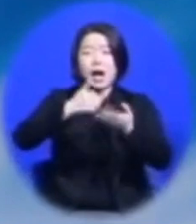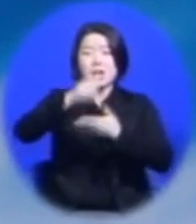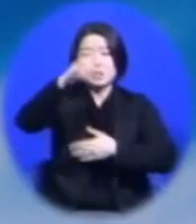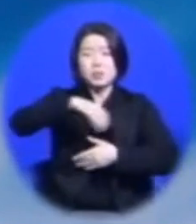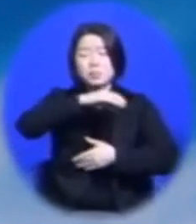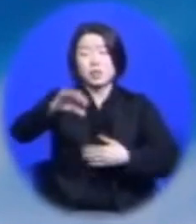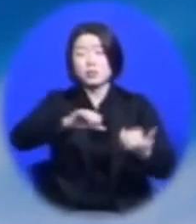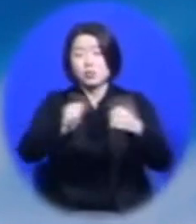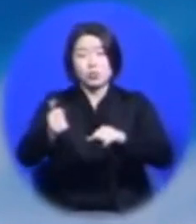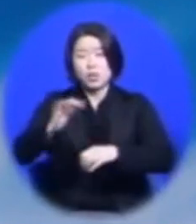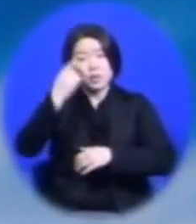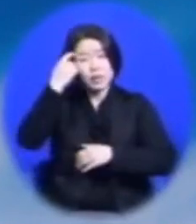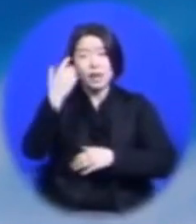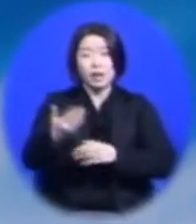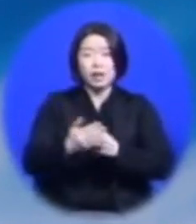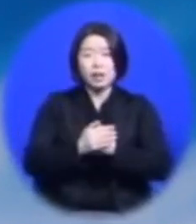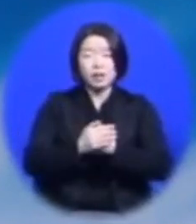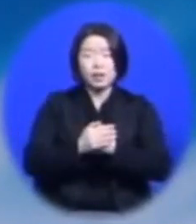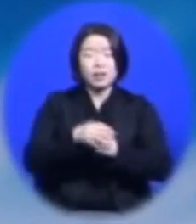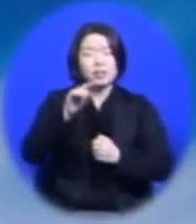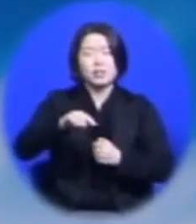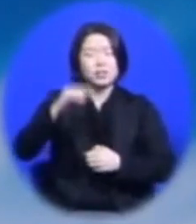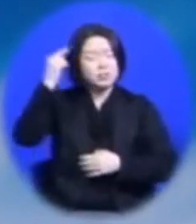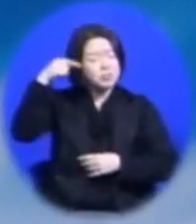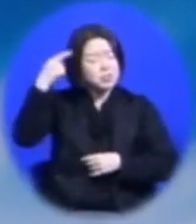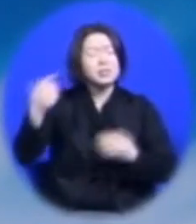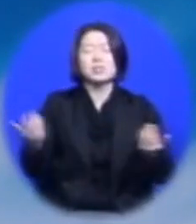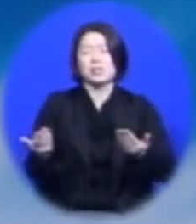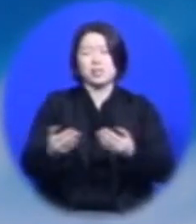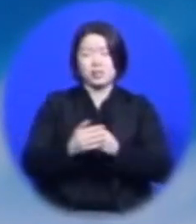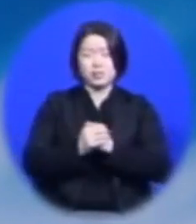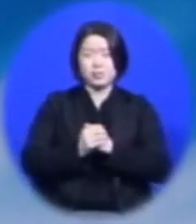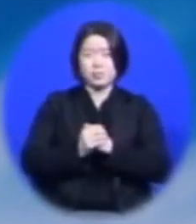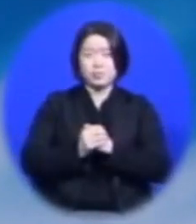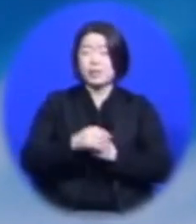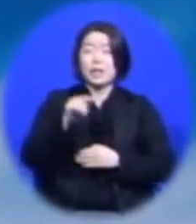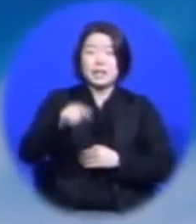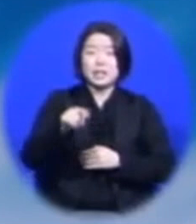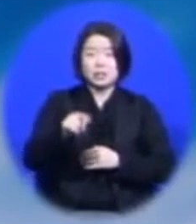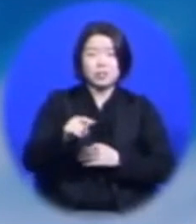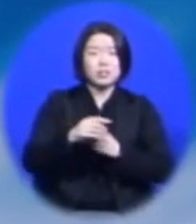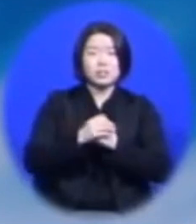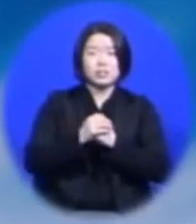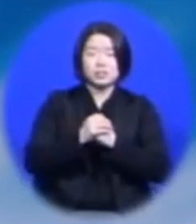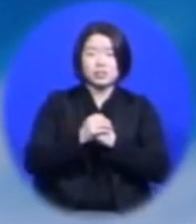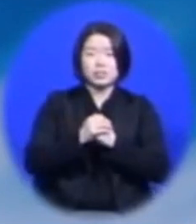죽으셔야 된다. 이건 미친 짓이죠. 이건